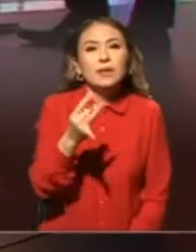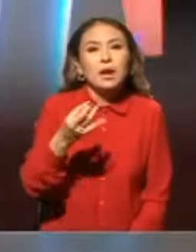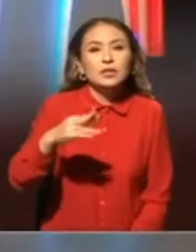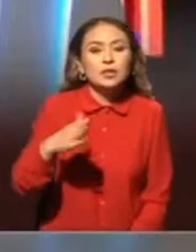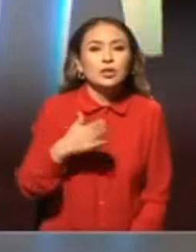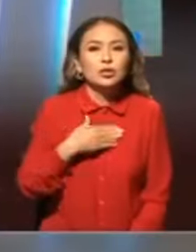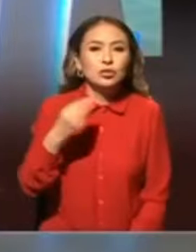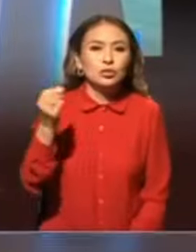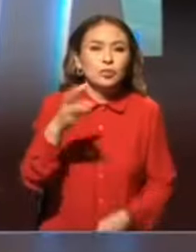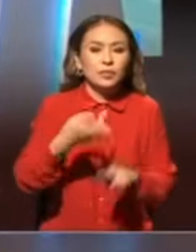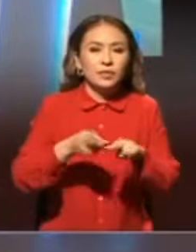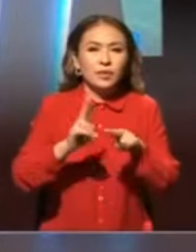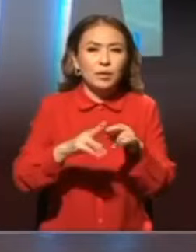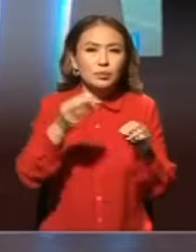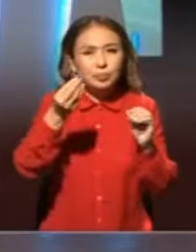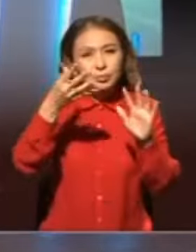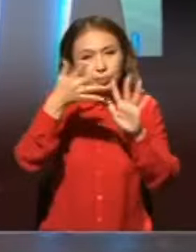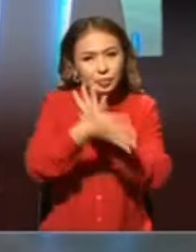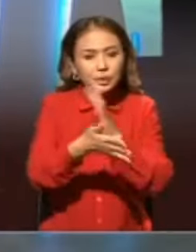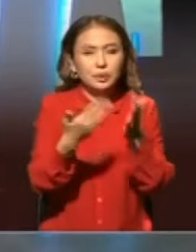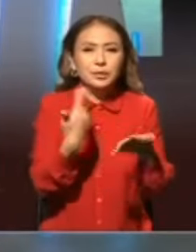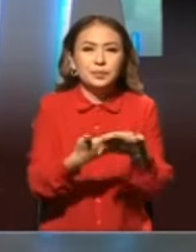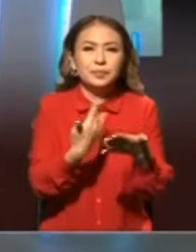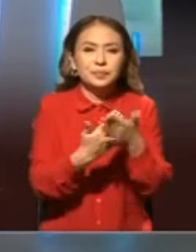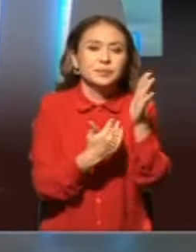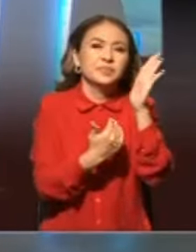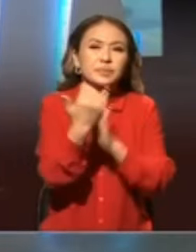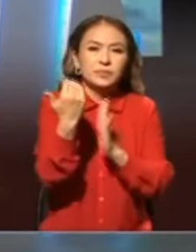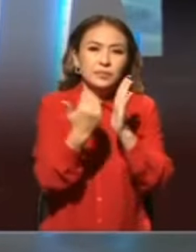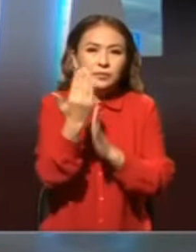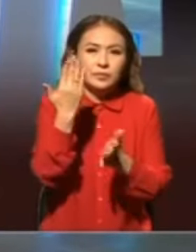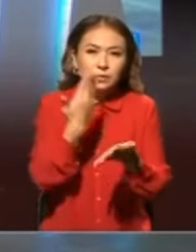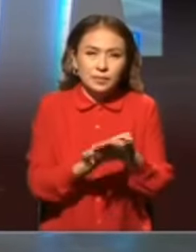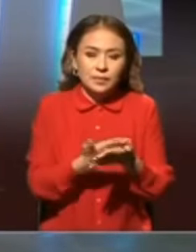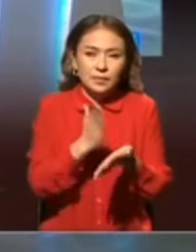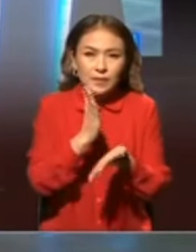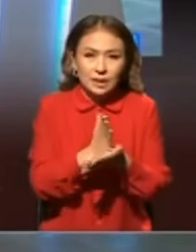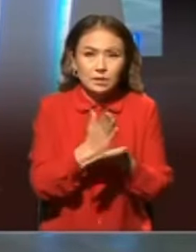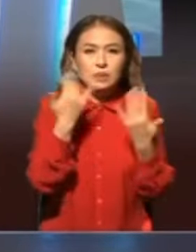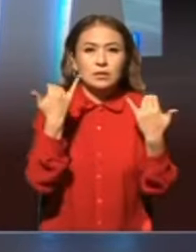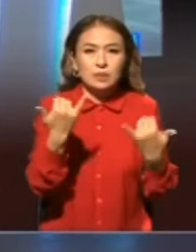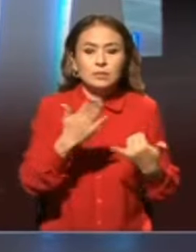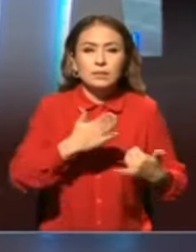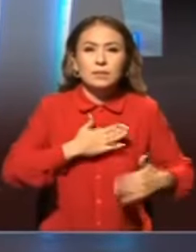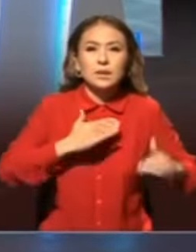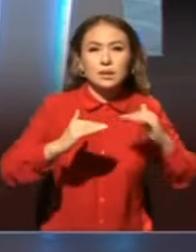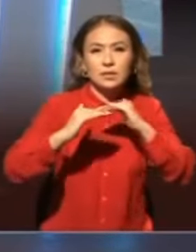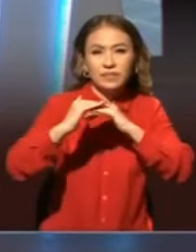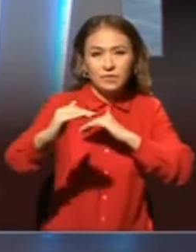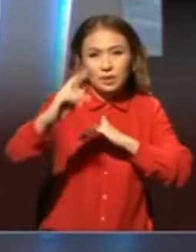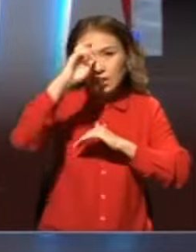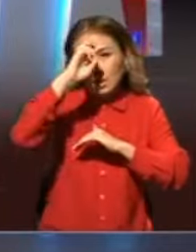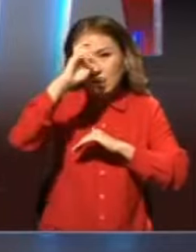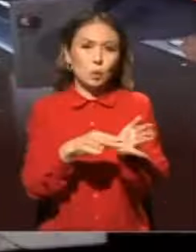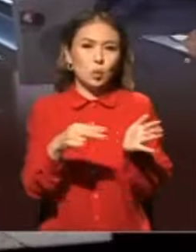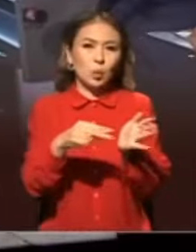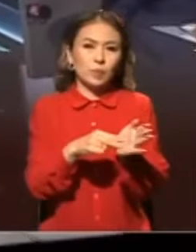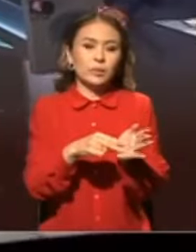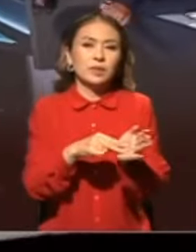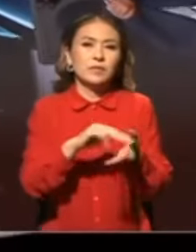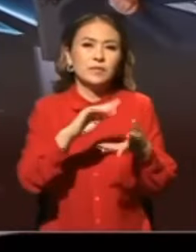қарағанда астықтың шығымдылығы жоғары. Яғни, біздің елде өндірілетін астықтың негізгі